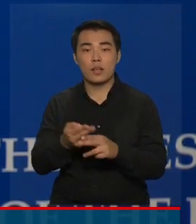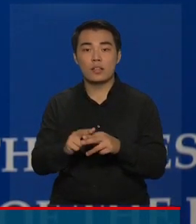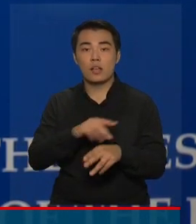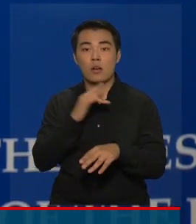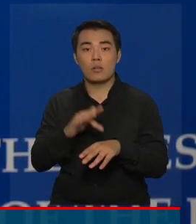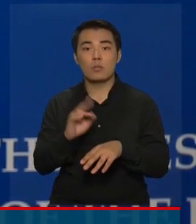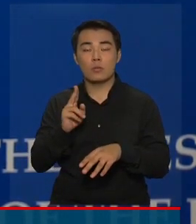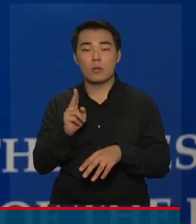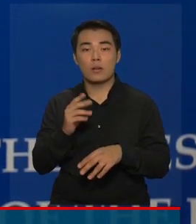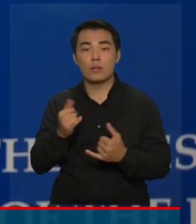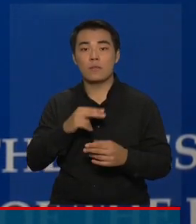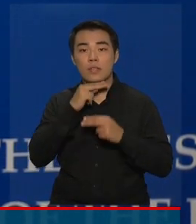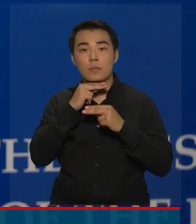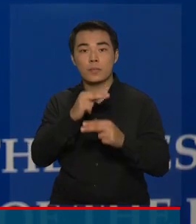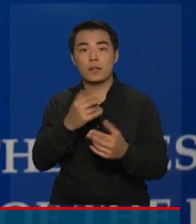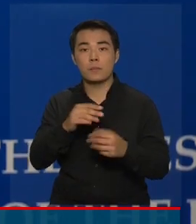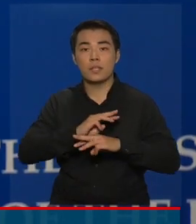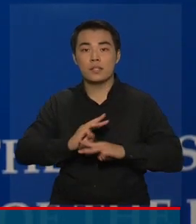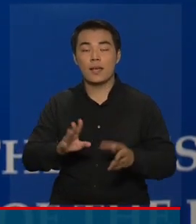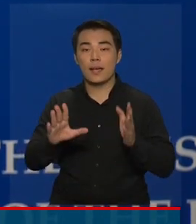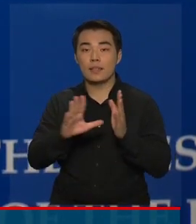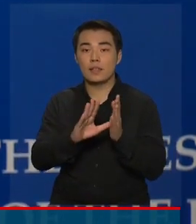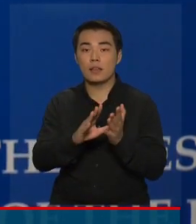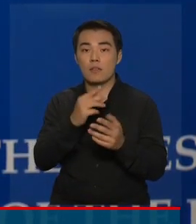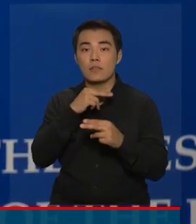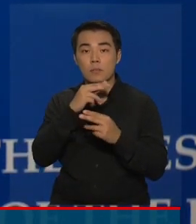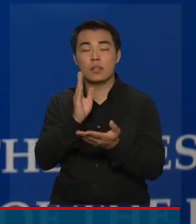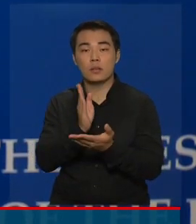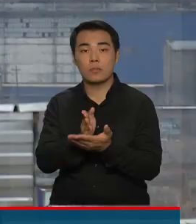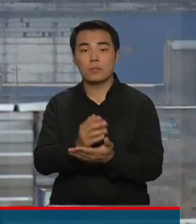города, в которых особое внимание Министерство энергетики уделяет.